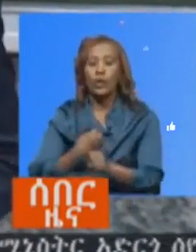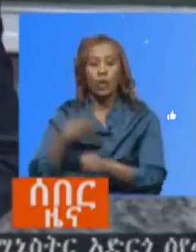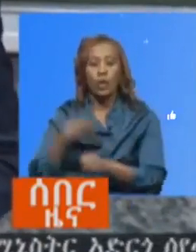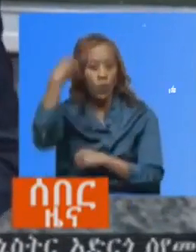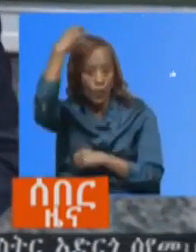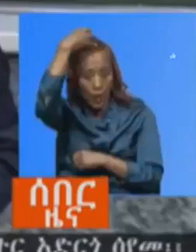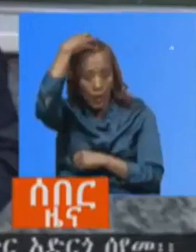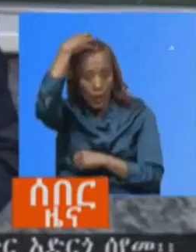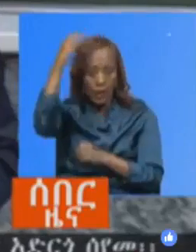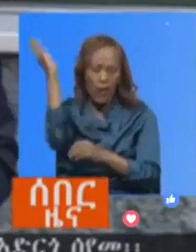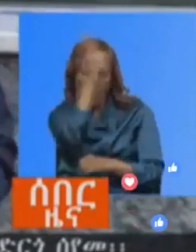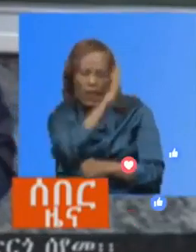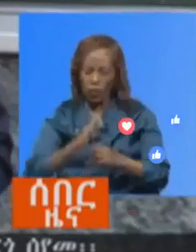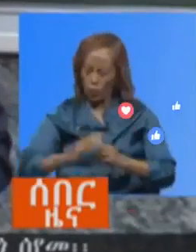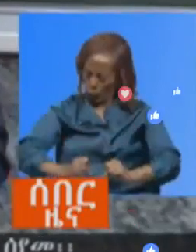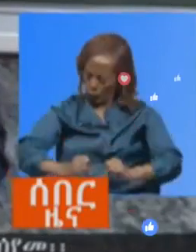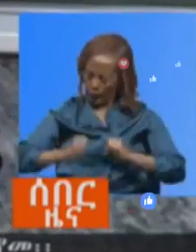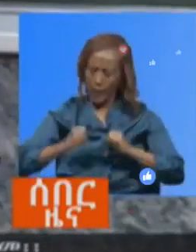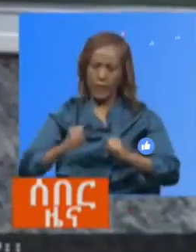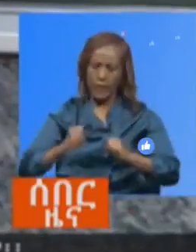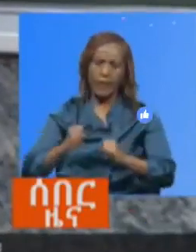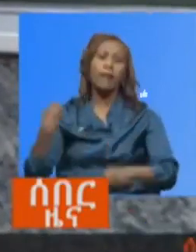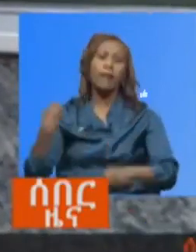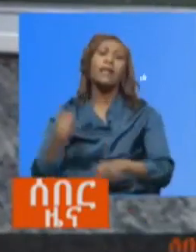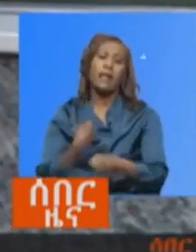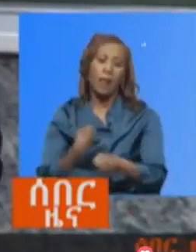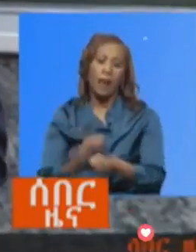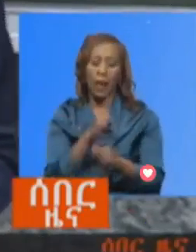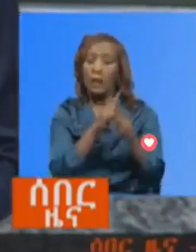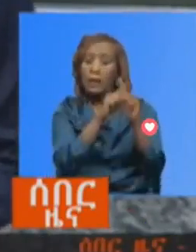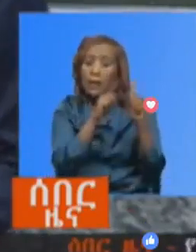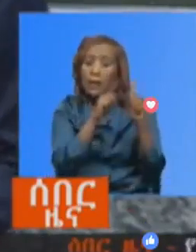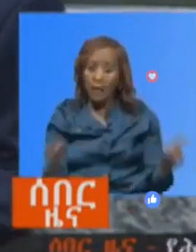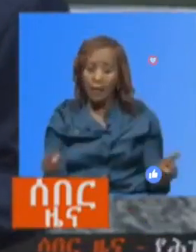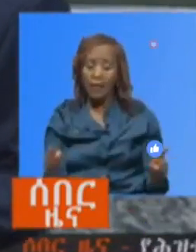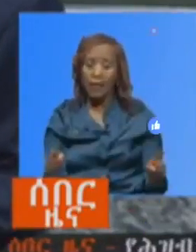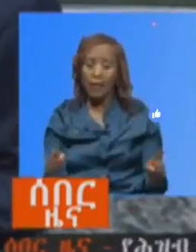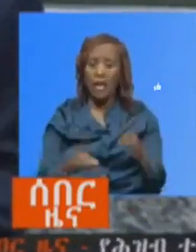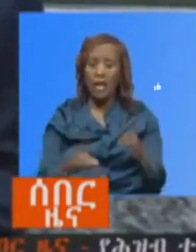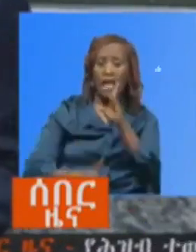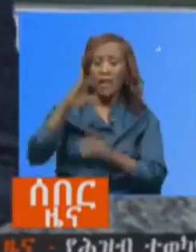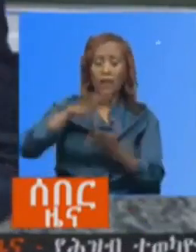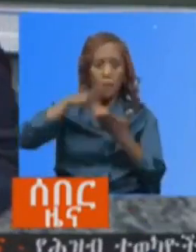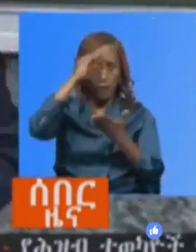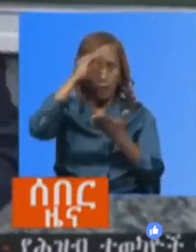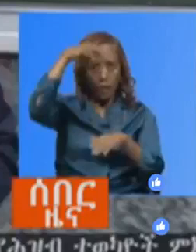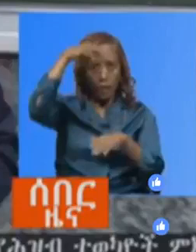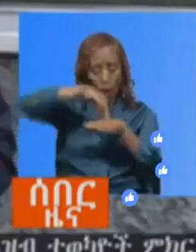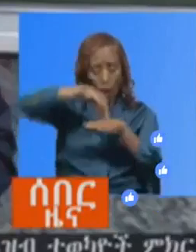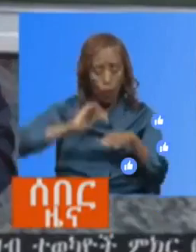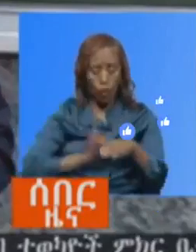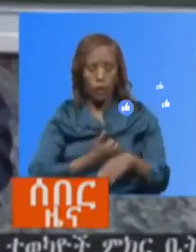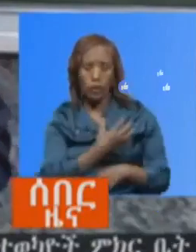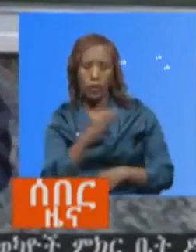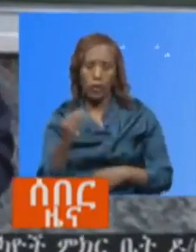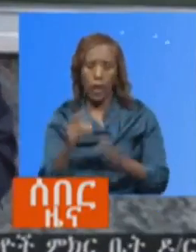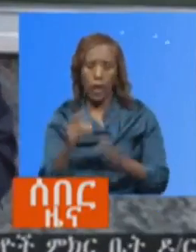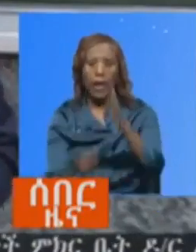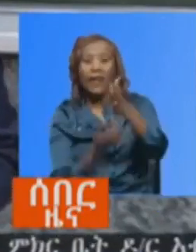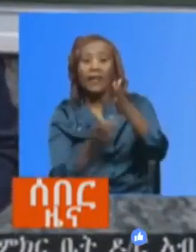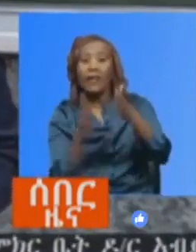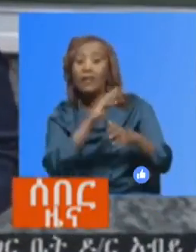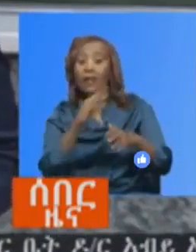መንግስት በፍጹም ቁርጠኝነት ይረባረባል። በተለይም ከከፍተኛ ትምህርት ተቋሞቻችንና ከቴክኒክና